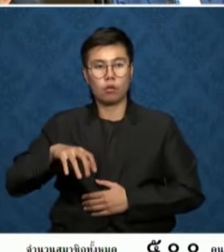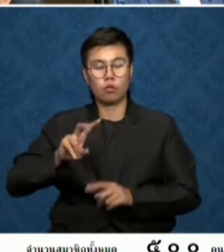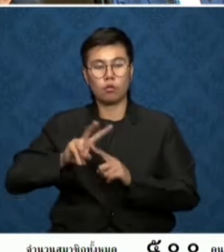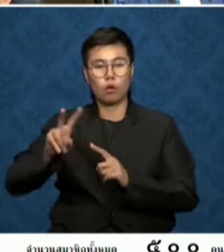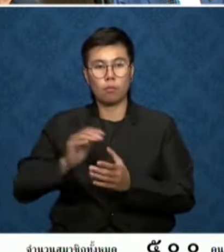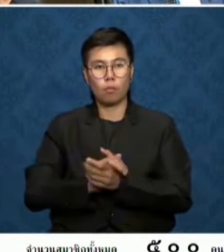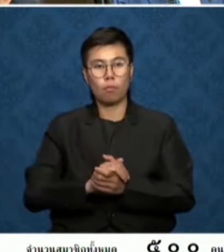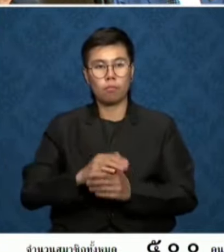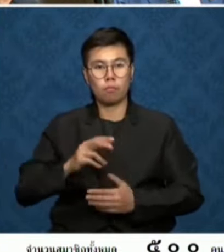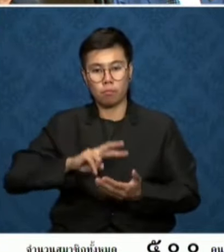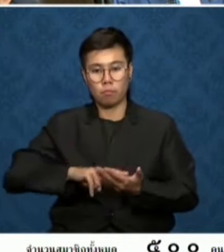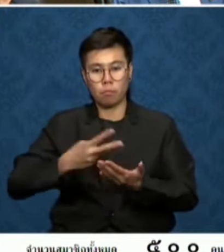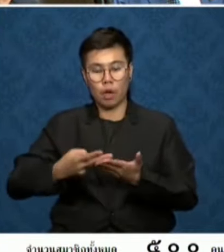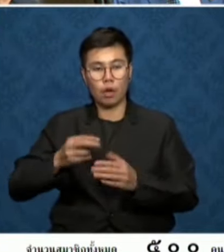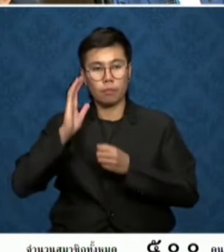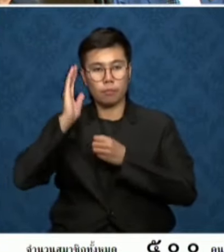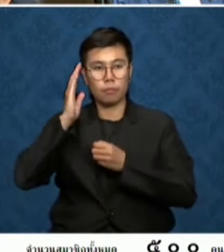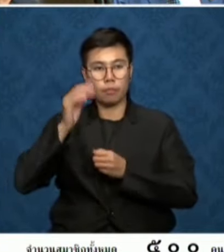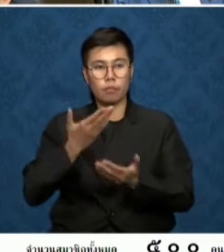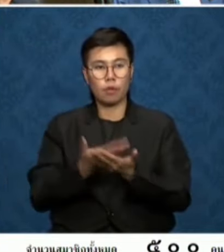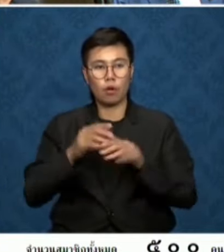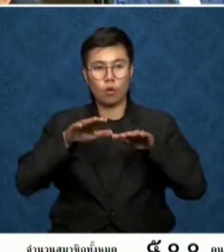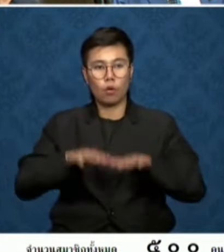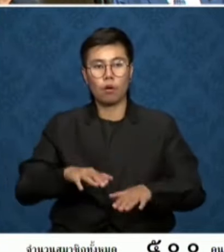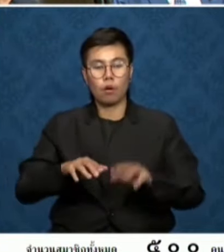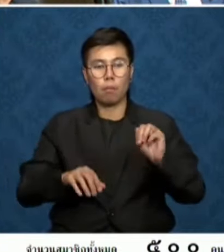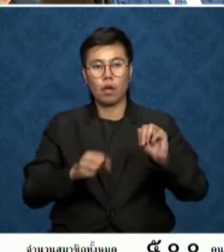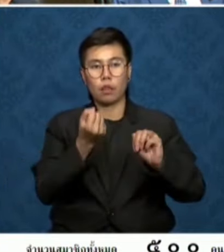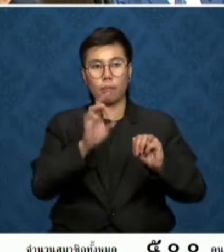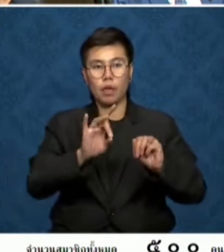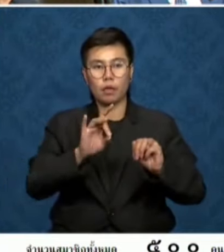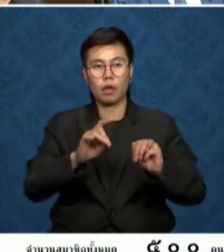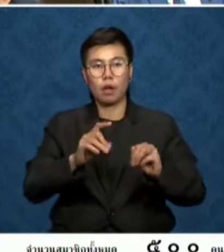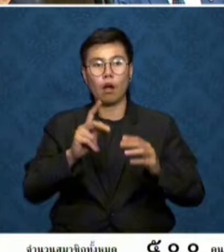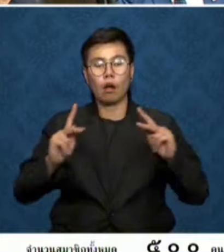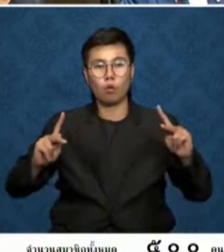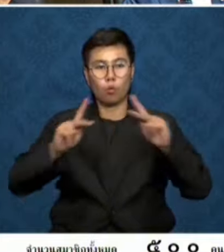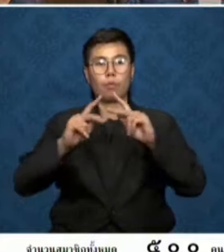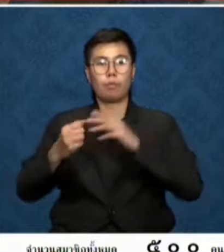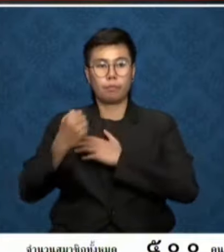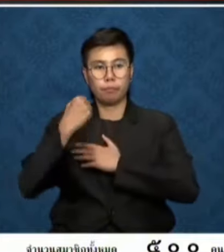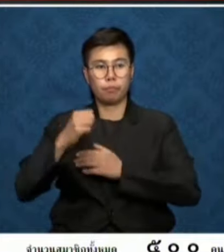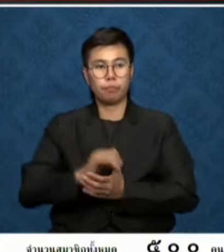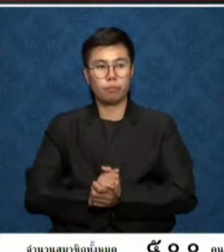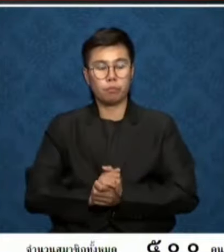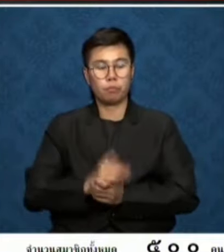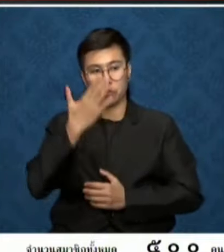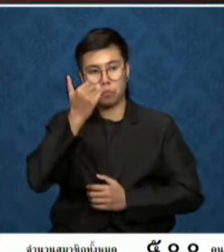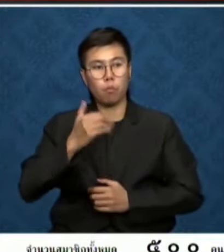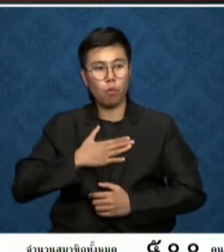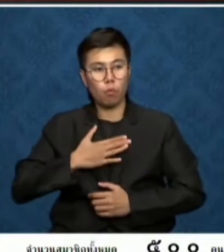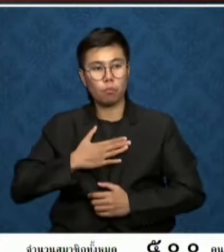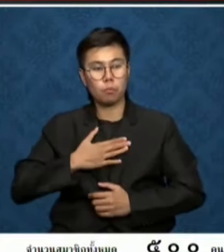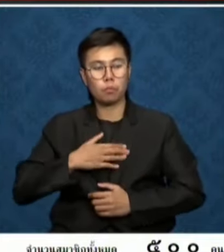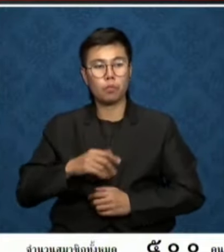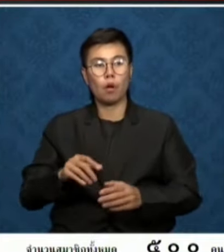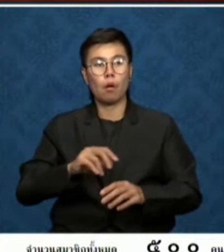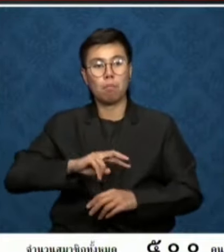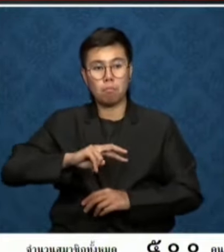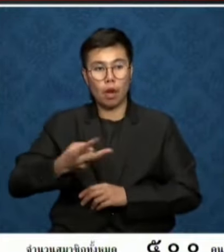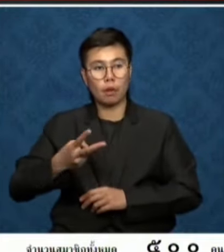ติครับเพื่อขอลดงบประมาณได้แก่มาตราที่18ครับกระทรวงพลังงานทุกท่านอาจจะแปลกใจนะครับว่าทำไมผมถึงขอแปรยติกระทรว